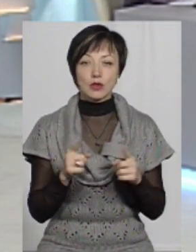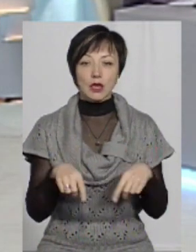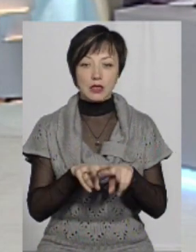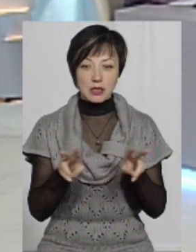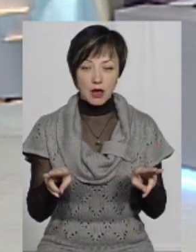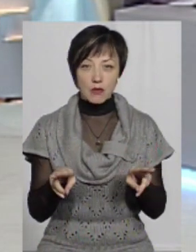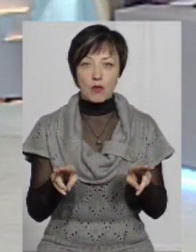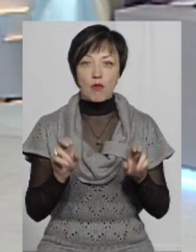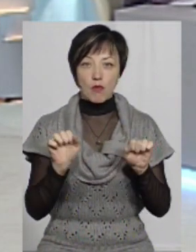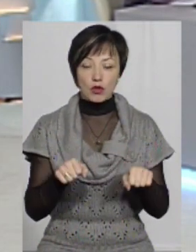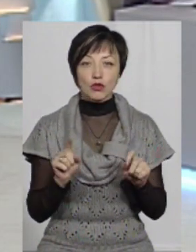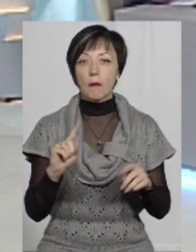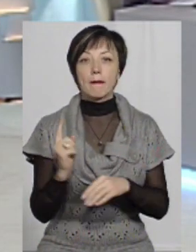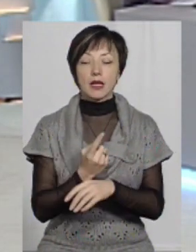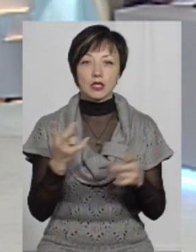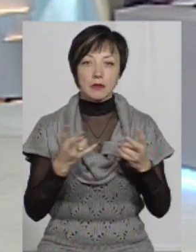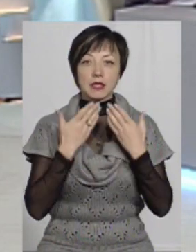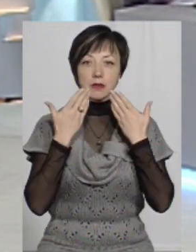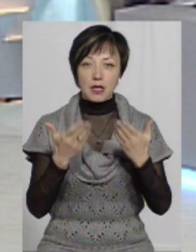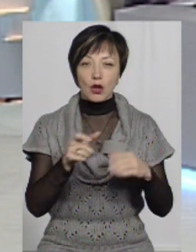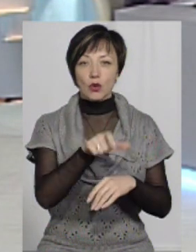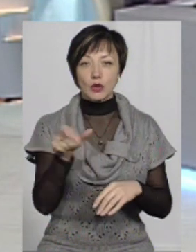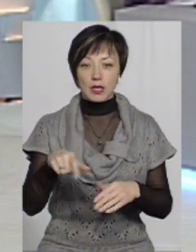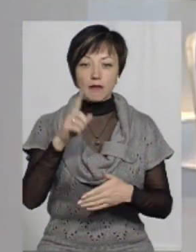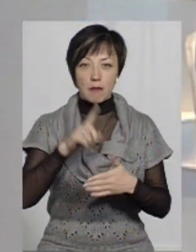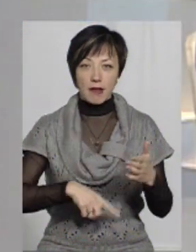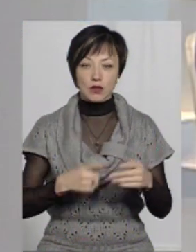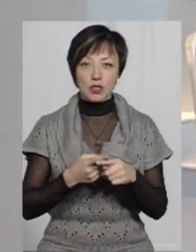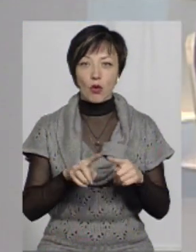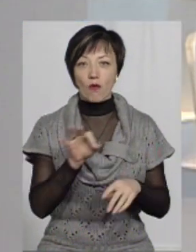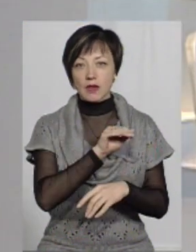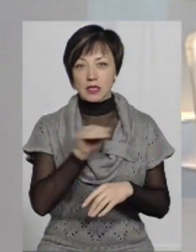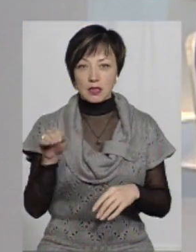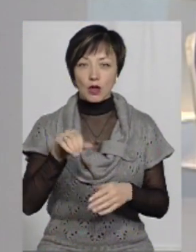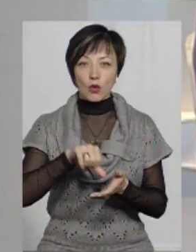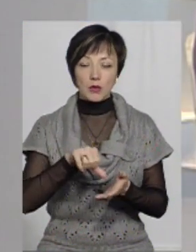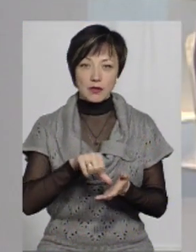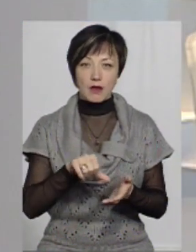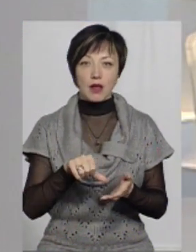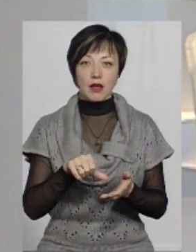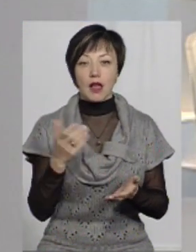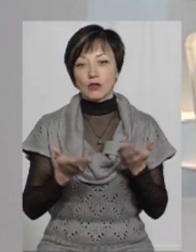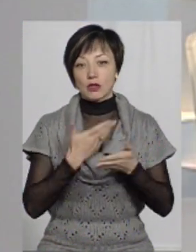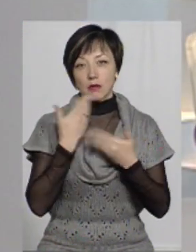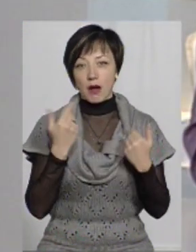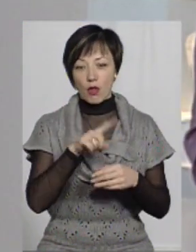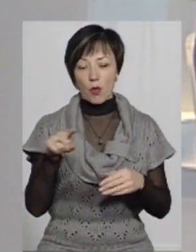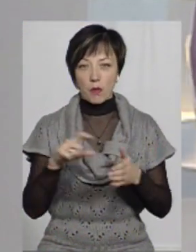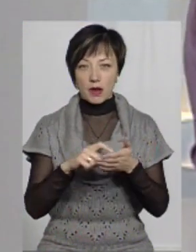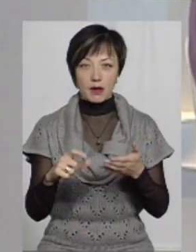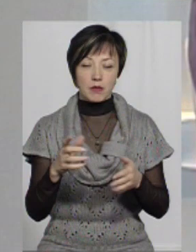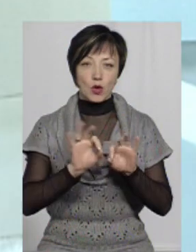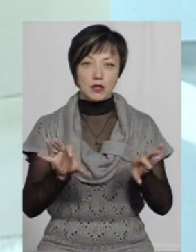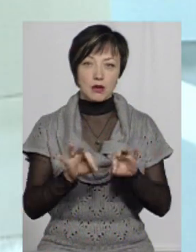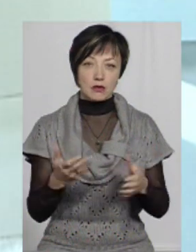так само в такий спосіб можна, от що перше треба запитати, щоб людина пересвідчилася, що це офіційно, людина представляє, от якщо немає номерків, про які